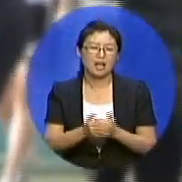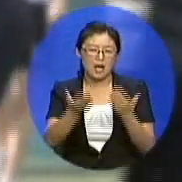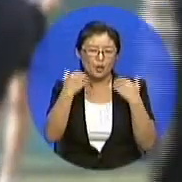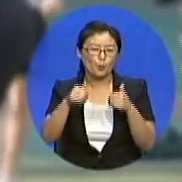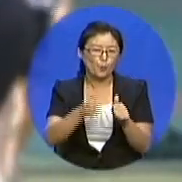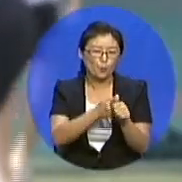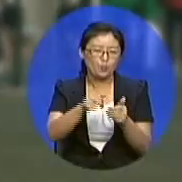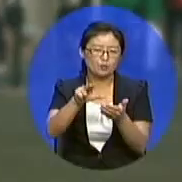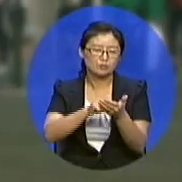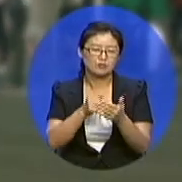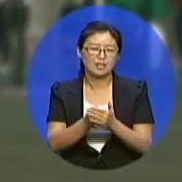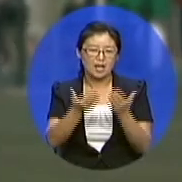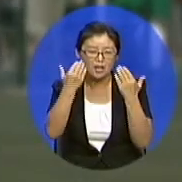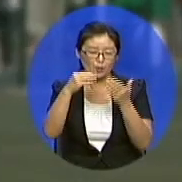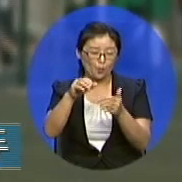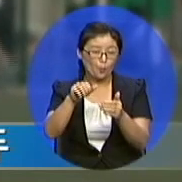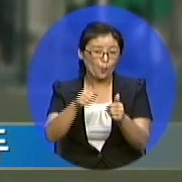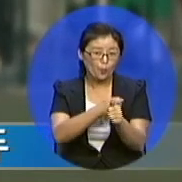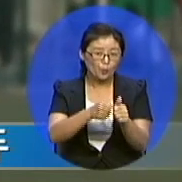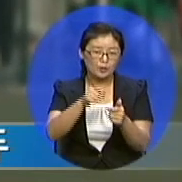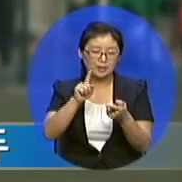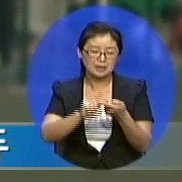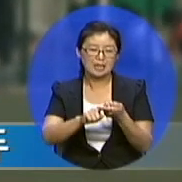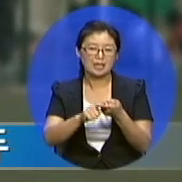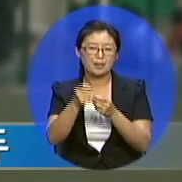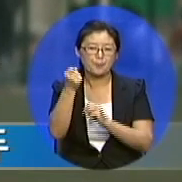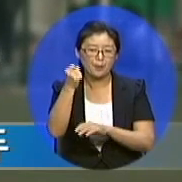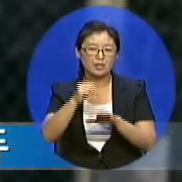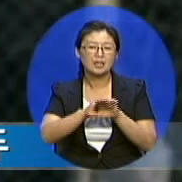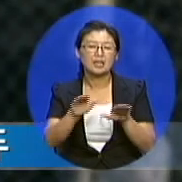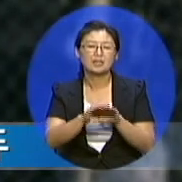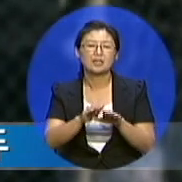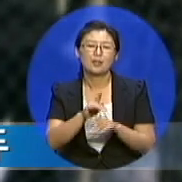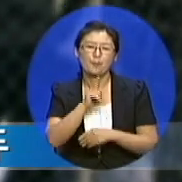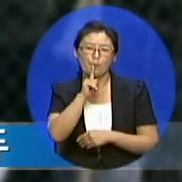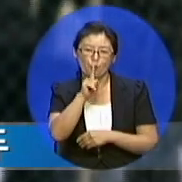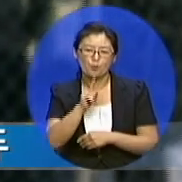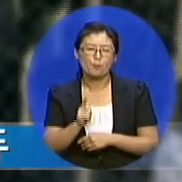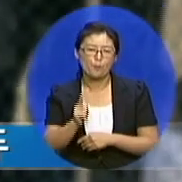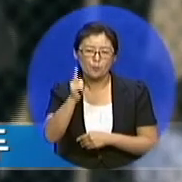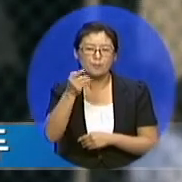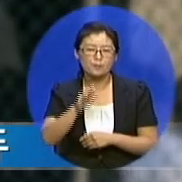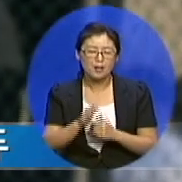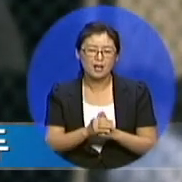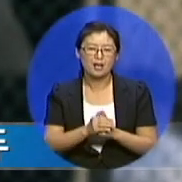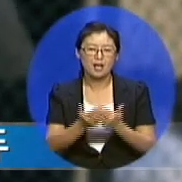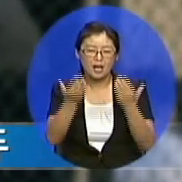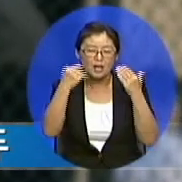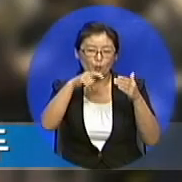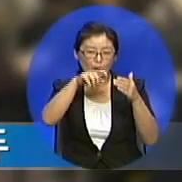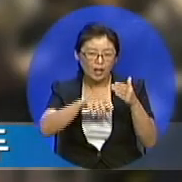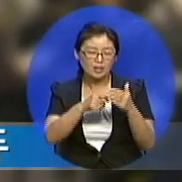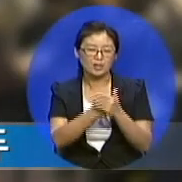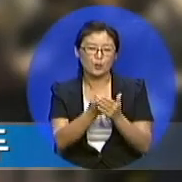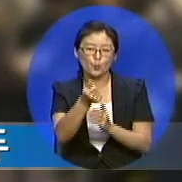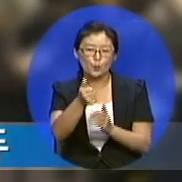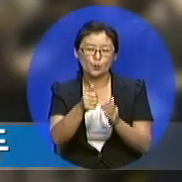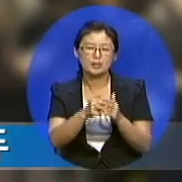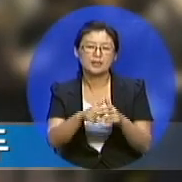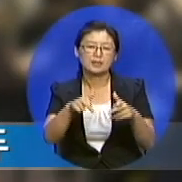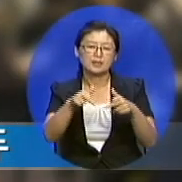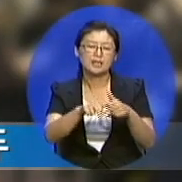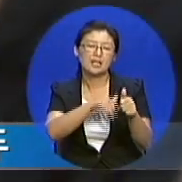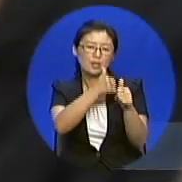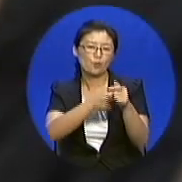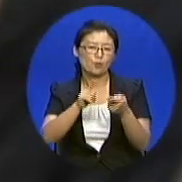문제. 학교폭력에 대한 근본적 해결책을 마련해야 한다는 목소리는 높지만 정작 학교 내 소수자인 장애 학생 인권에